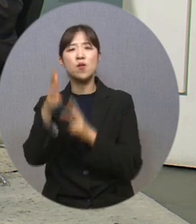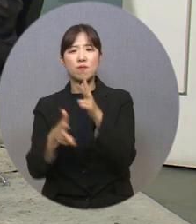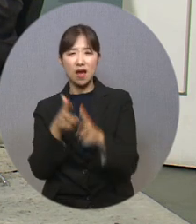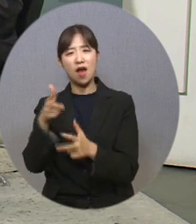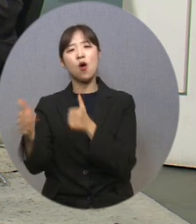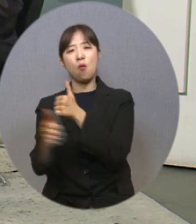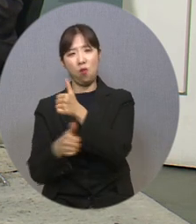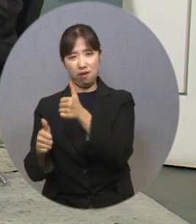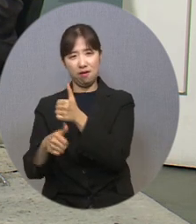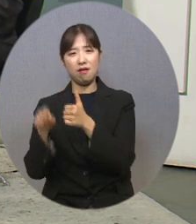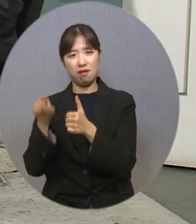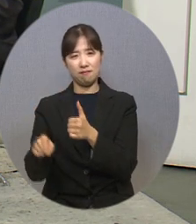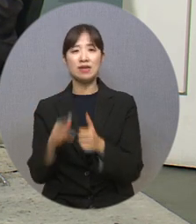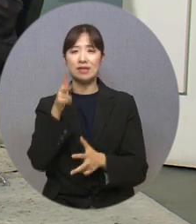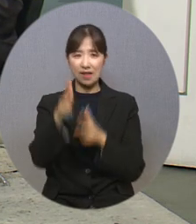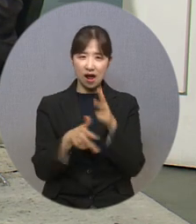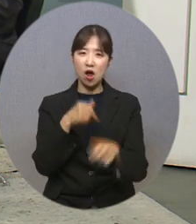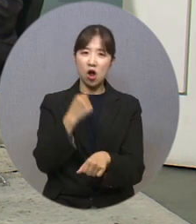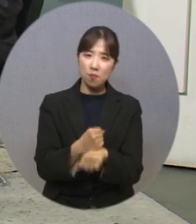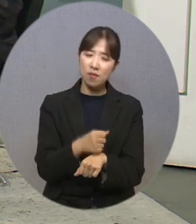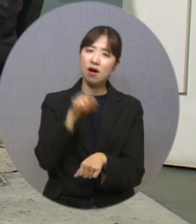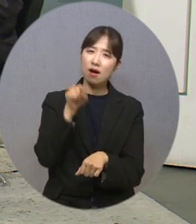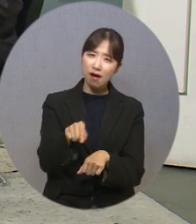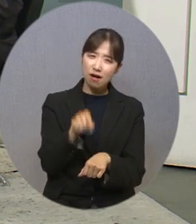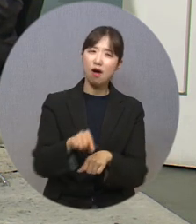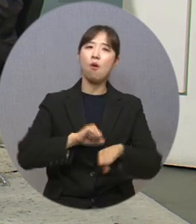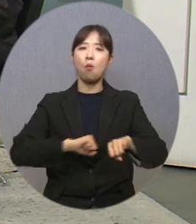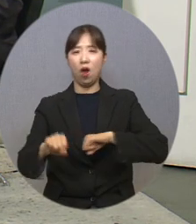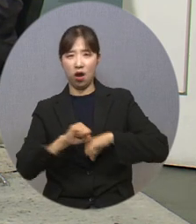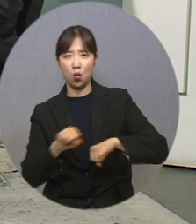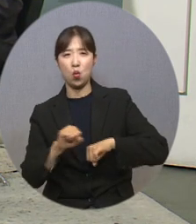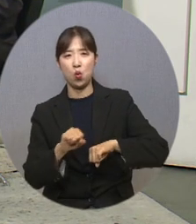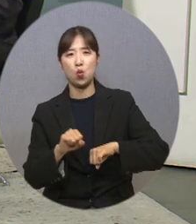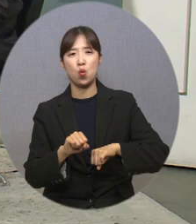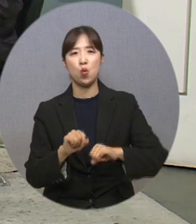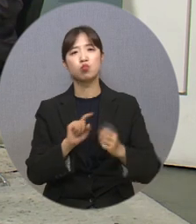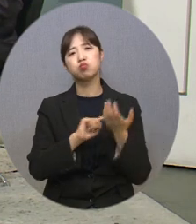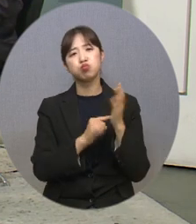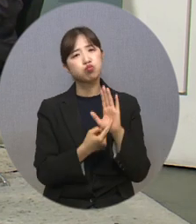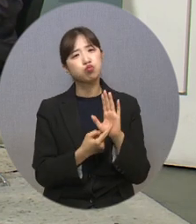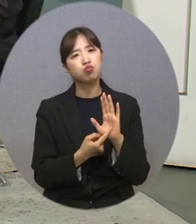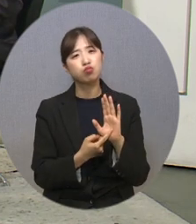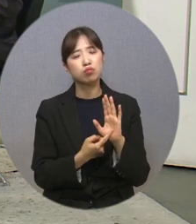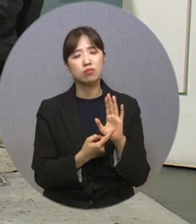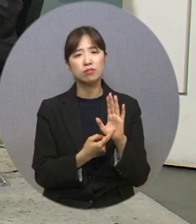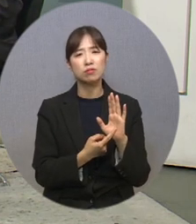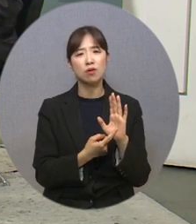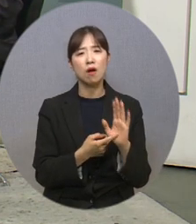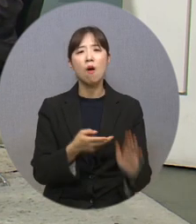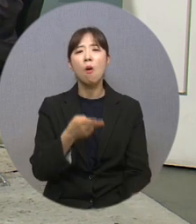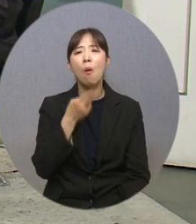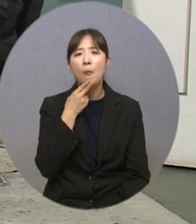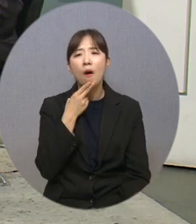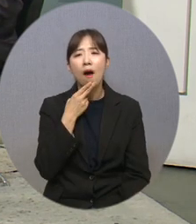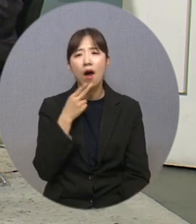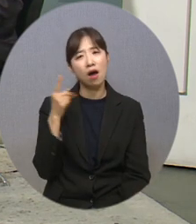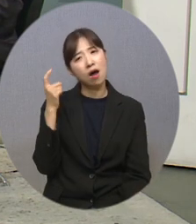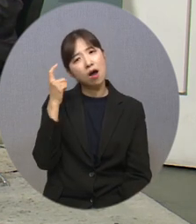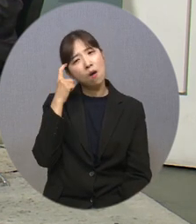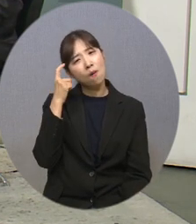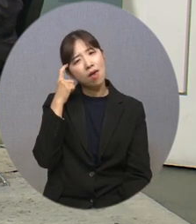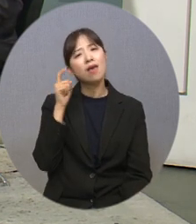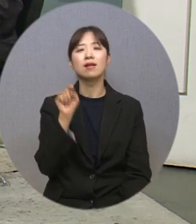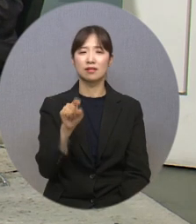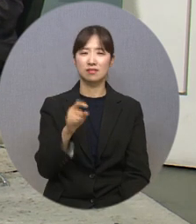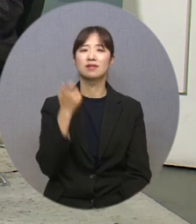기념사업회에서도 사업을 하면서 그런 어떤 프로그램이 진행이 왜 안 됐을까? 내가